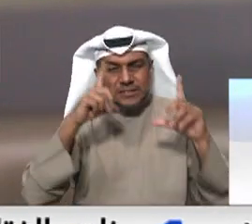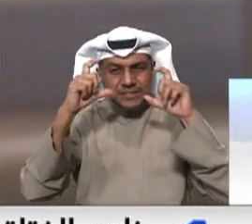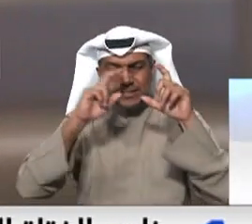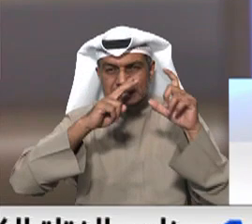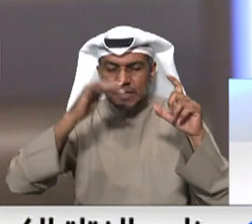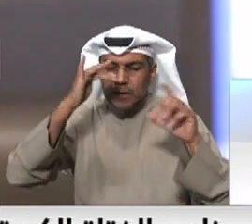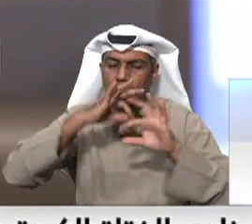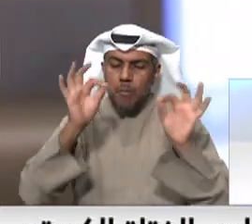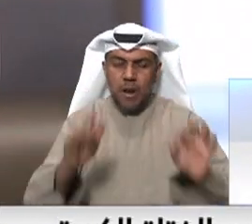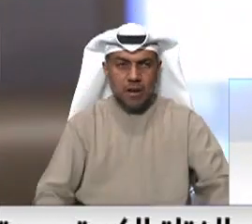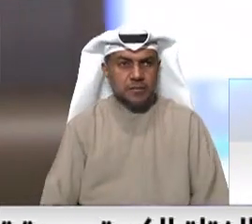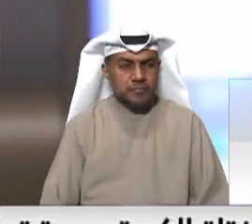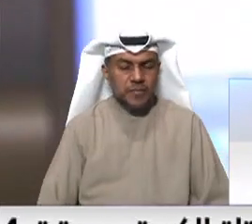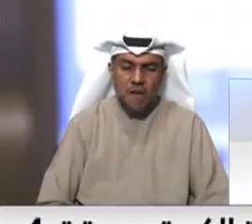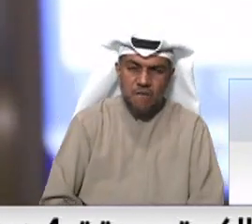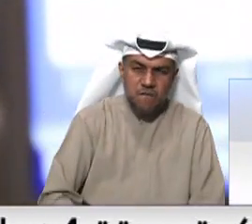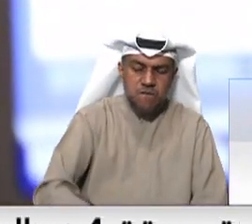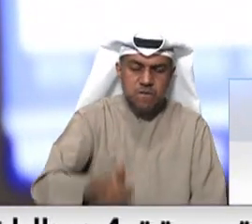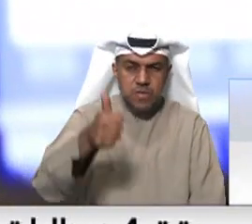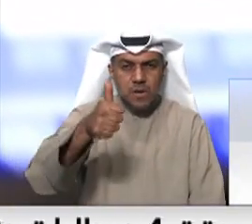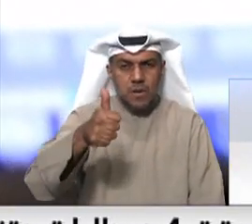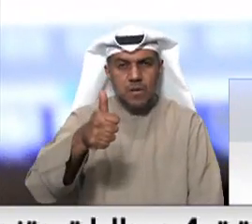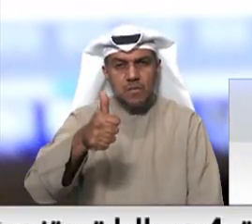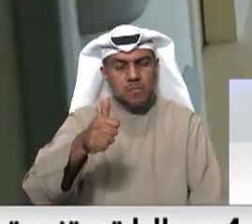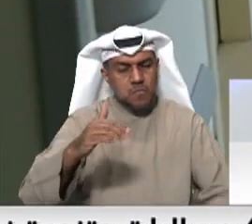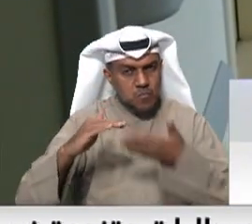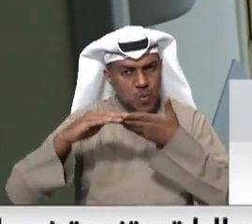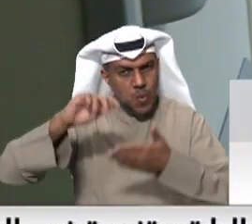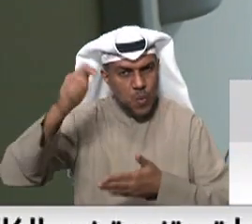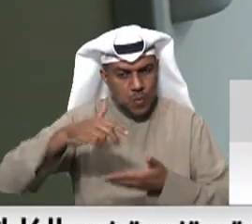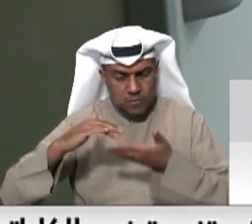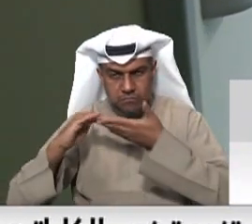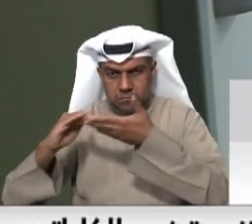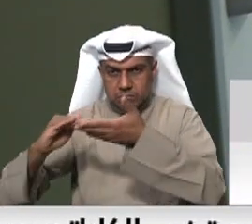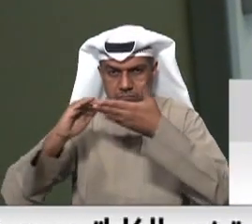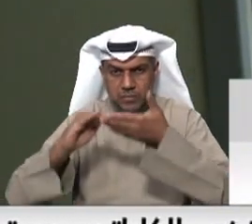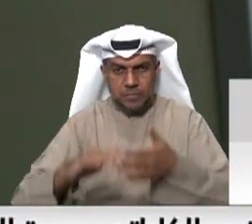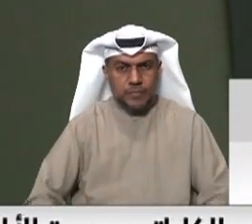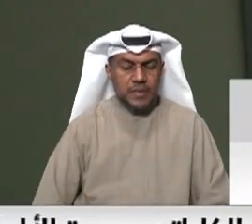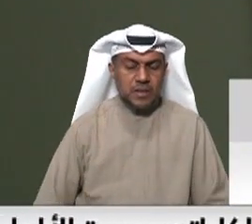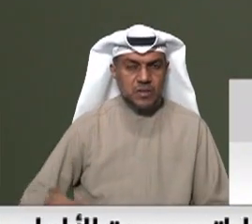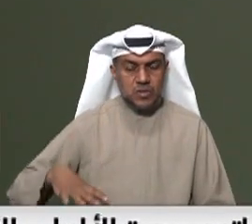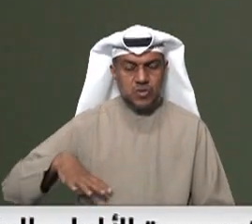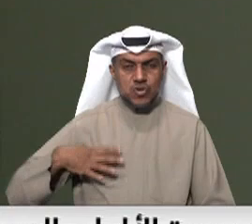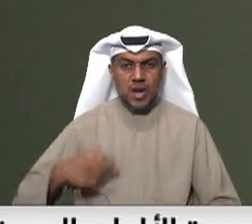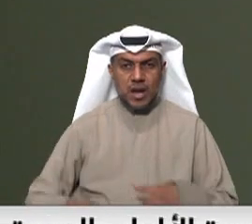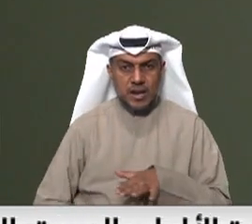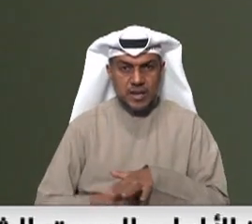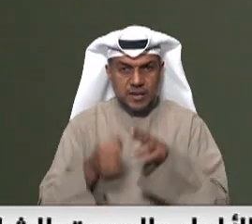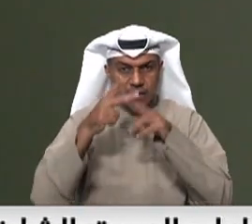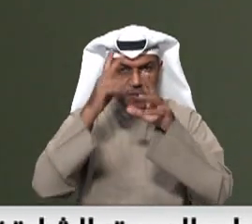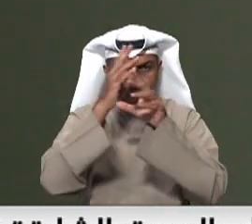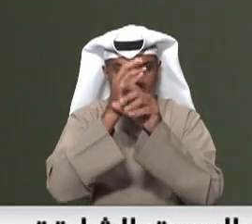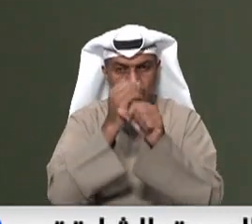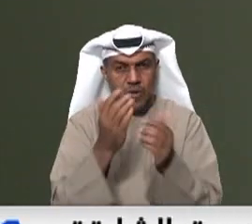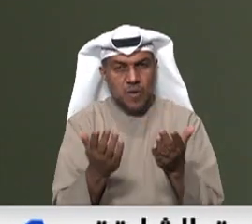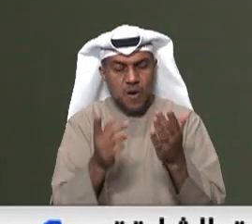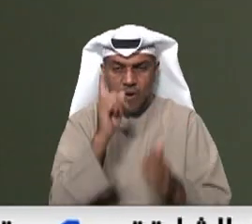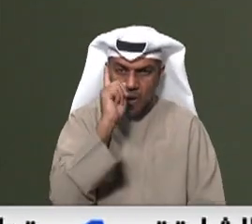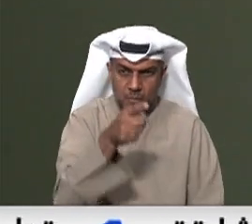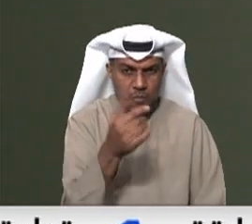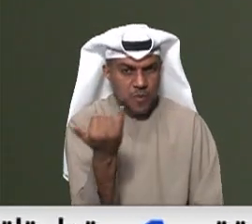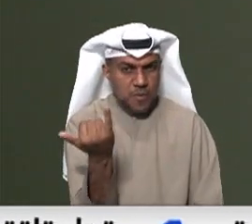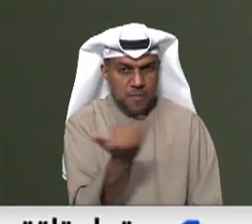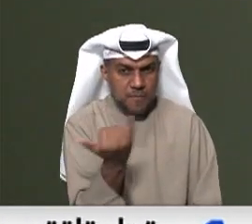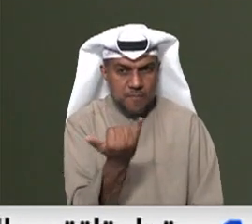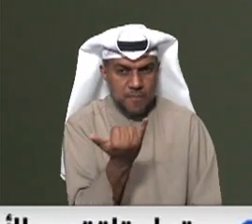أفضل الخدمات الصحية للمواطنين بتوجيهات من حضرة صاحب السمو أمير البلاد الشيخ مشعل الأحمد الجابر